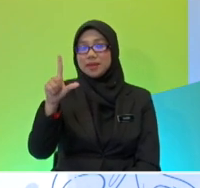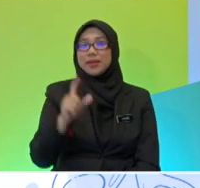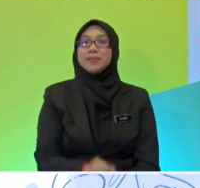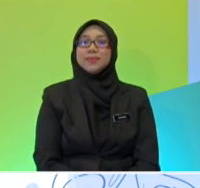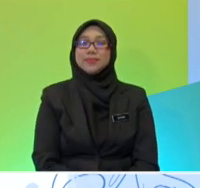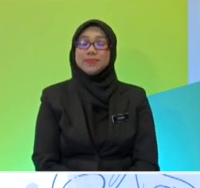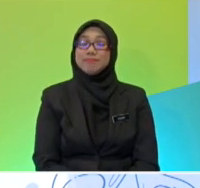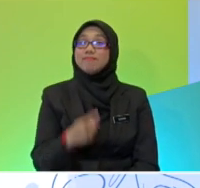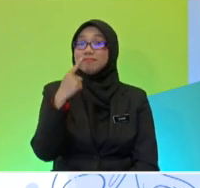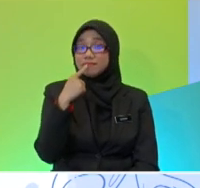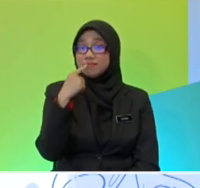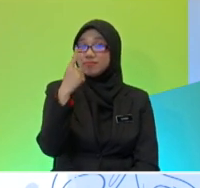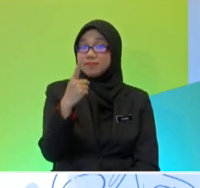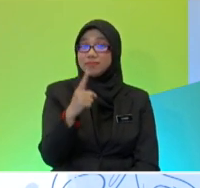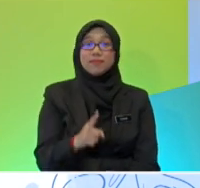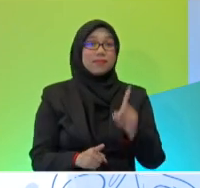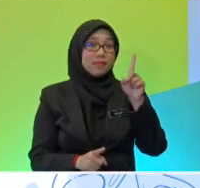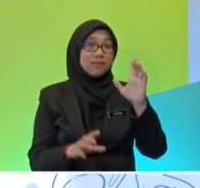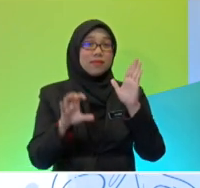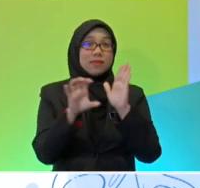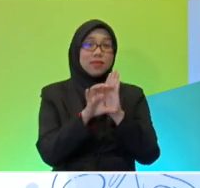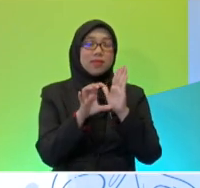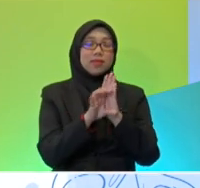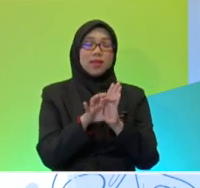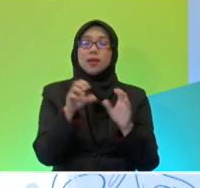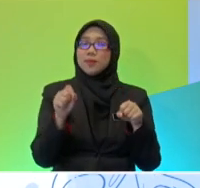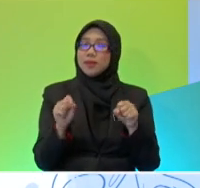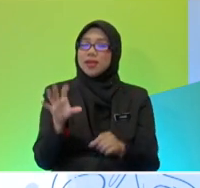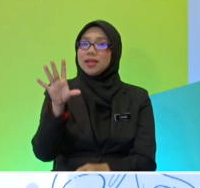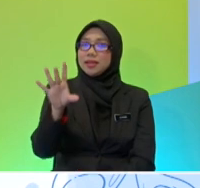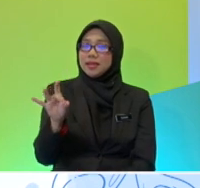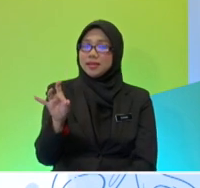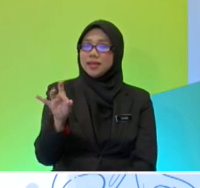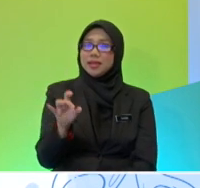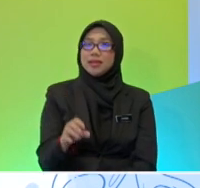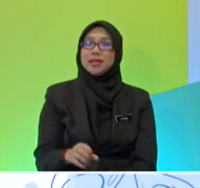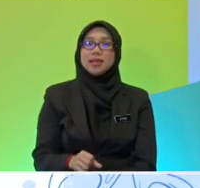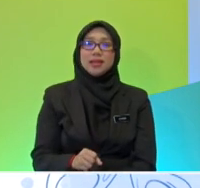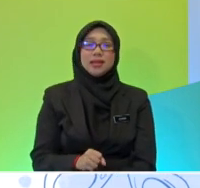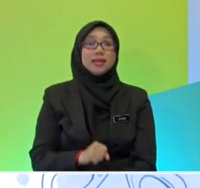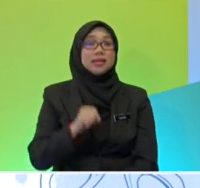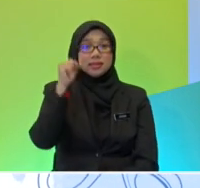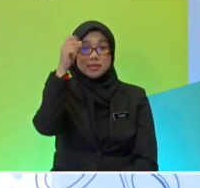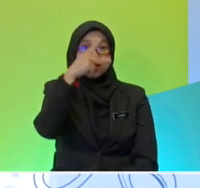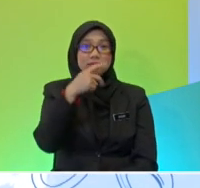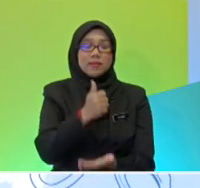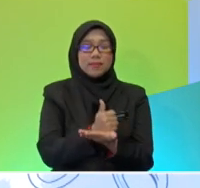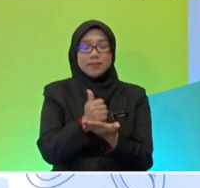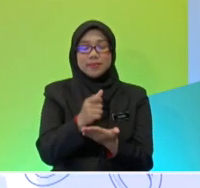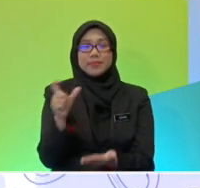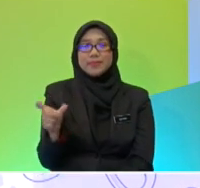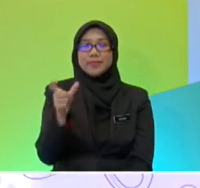Sebutkan satu teladan yang boleh diambil daripada sifat amanah Nabi Muhammad Shallallahu Alaihi